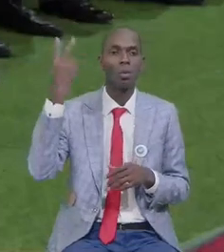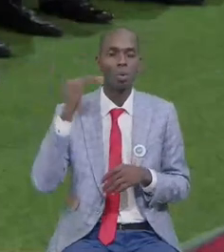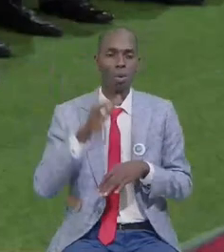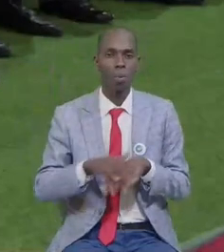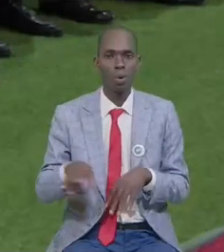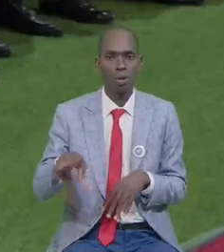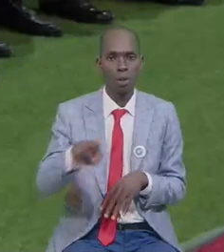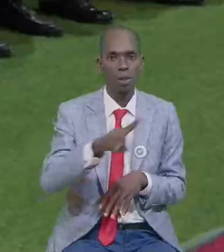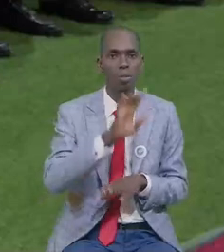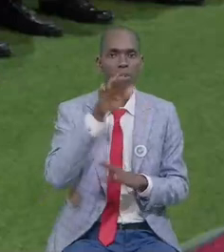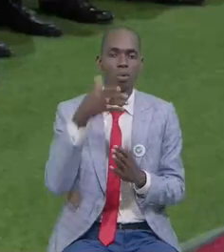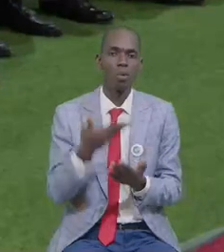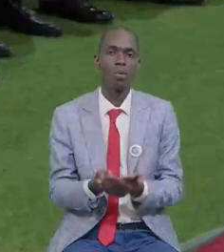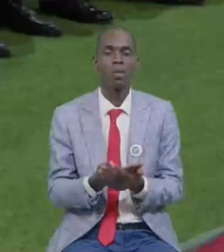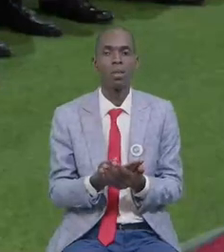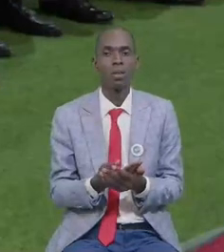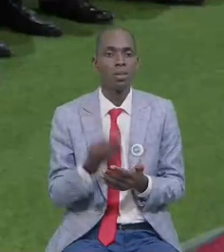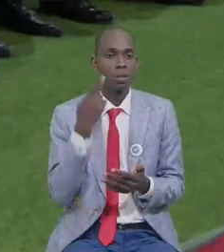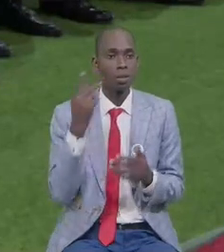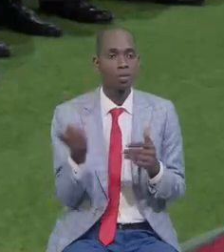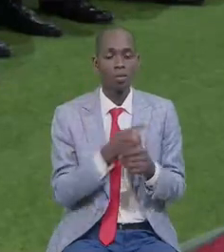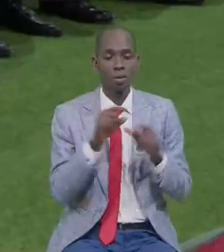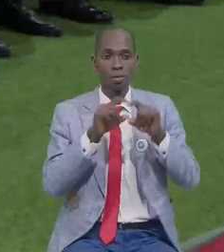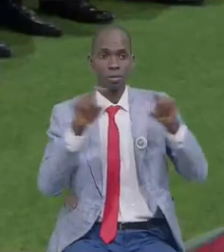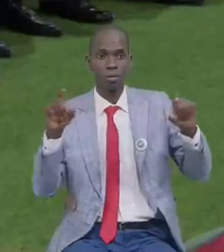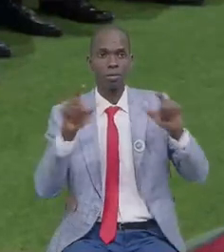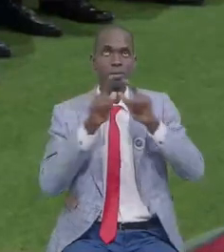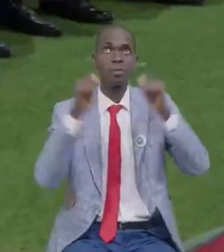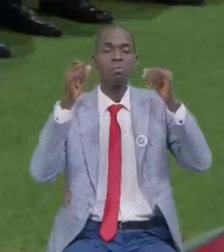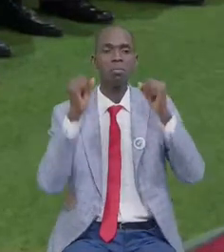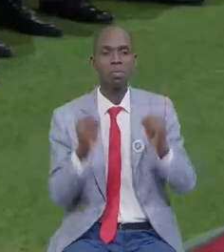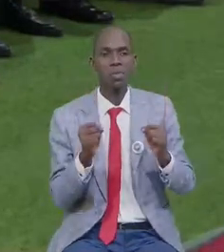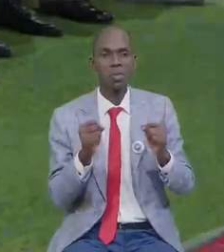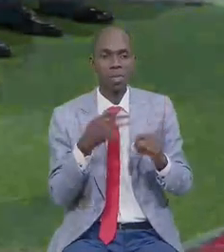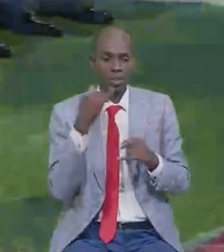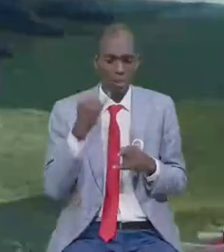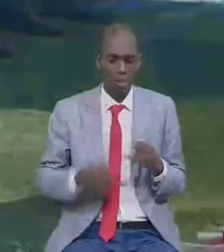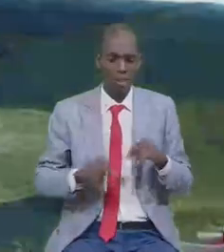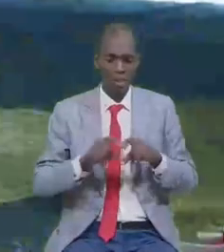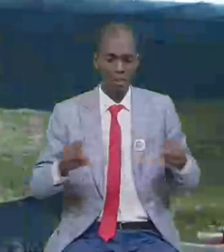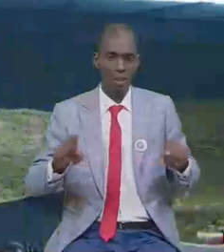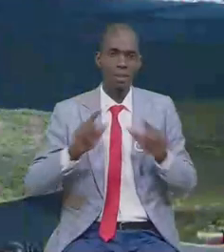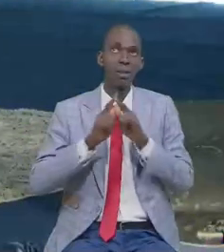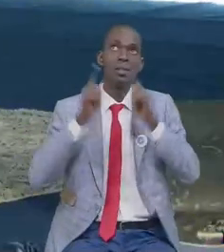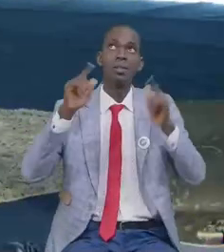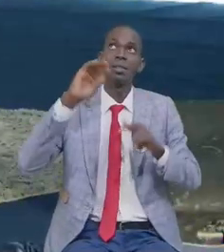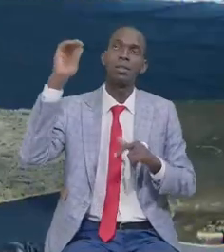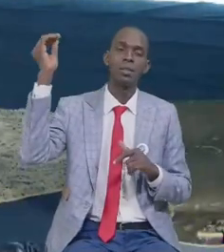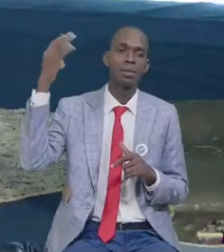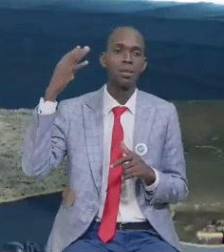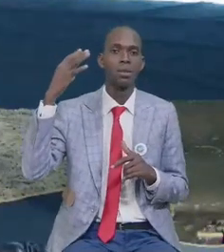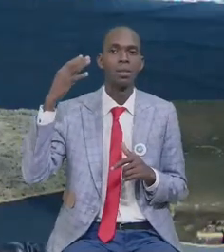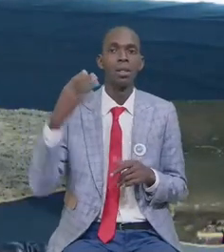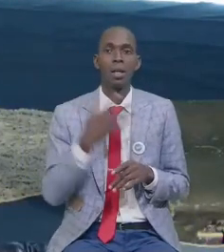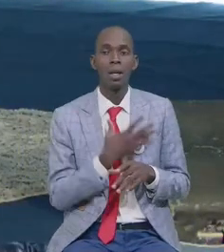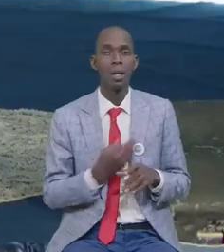tous. La première ligne, une grande puissance. La dernière ligne, une grande grâce. Et